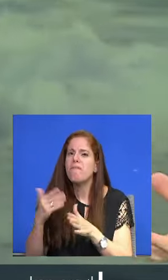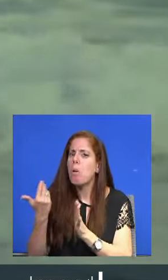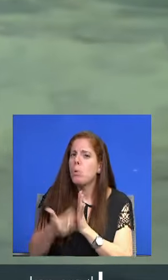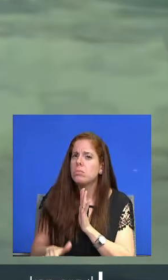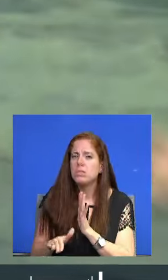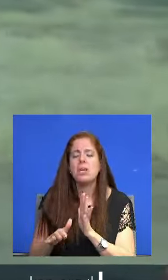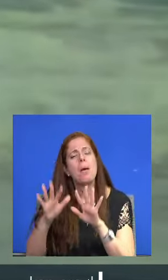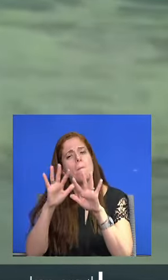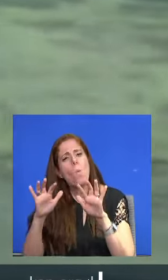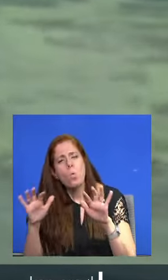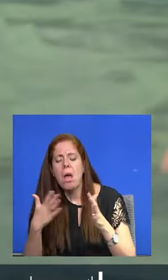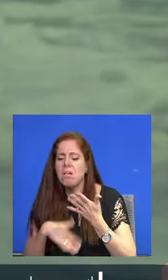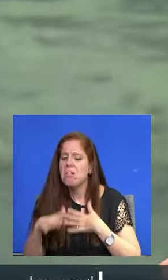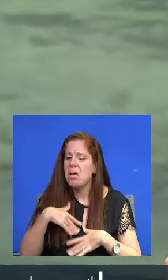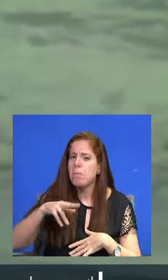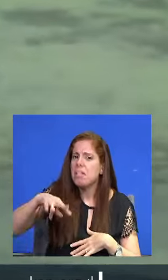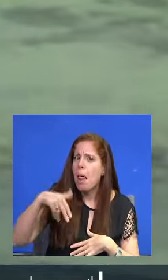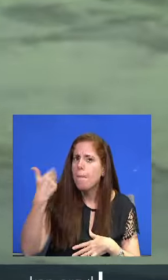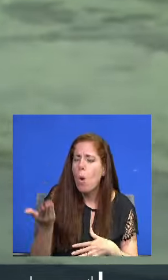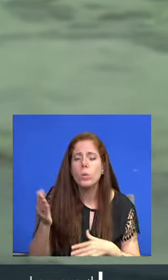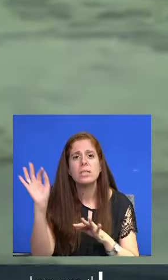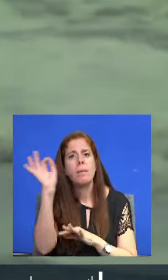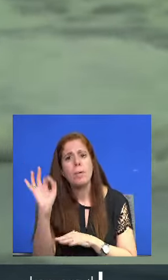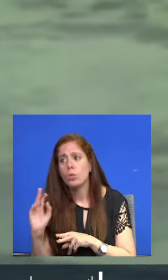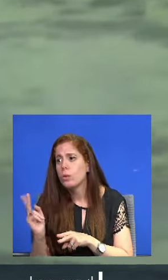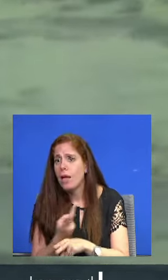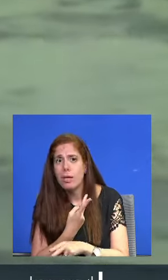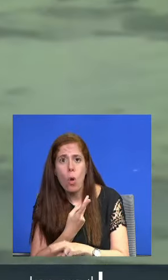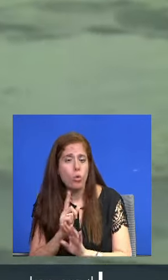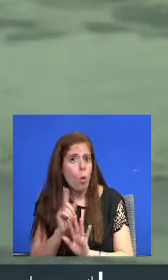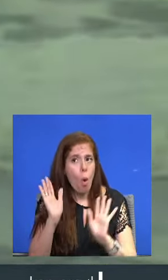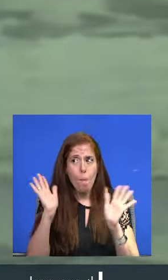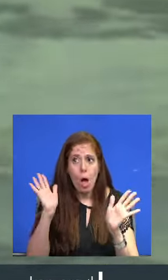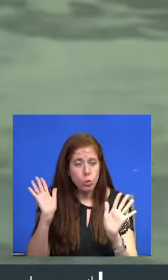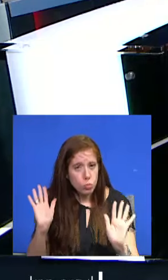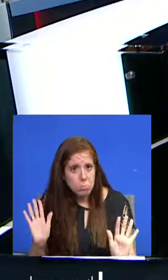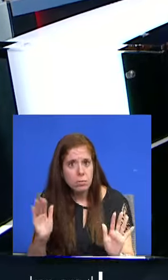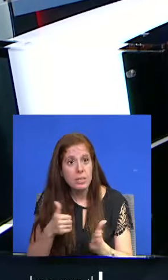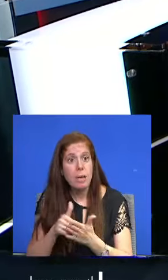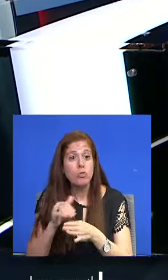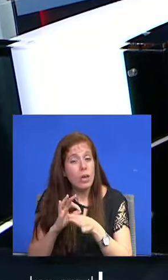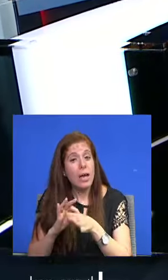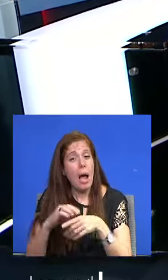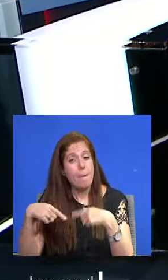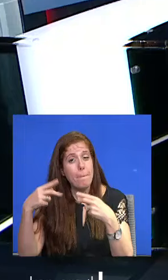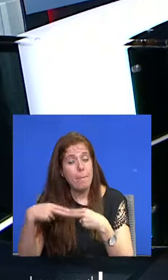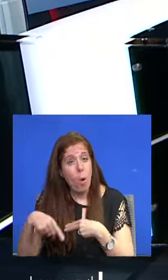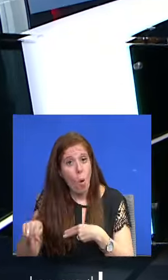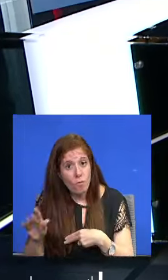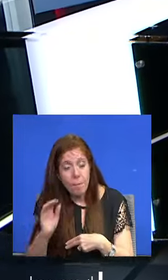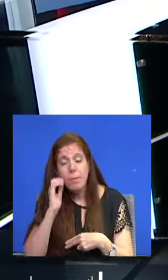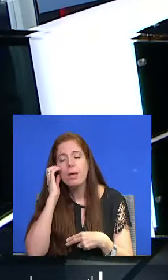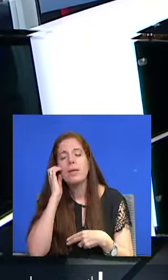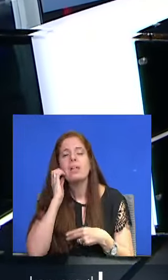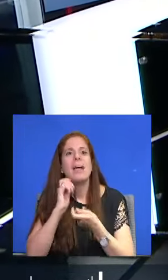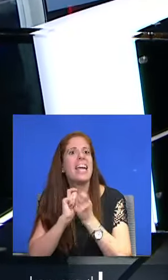מעונן חלקית, נעים לטייל בחוץ, טמפרטורות רגילות לעונה, לא משהו יוצא דופן, וזה ימשיך ללוות אותנו גם בימים קרובים. אין שינויים